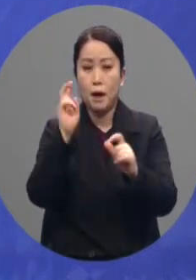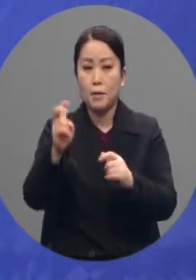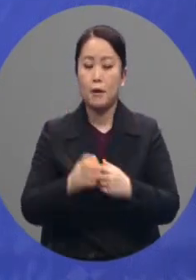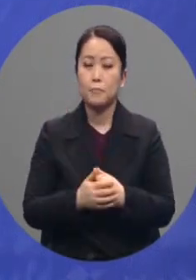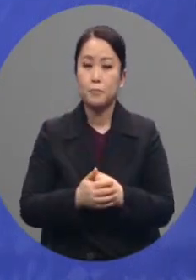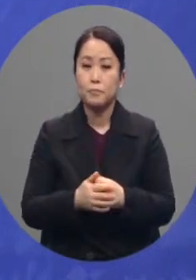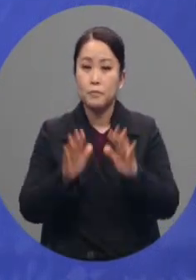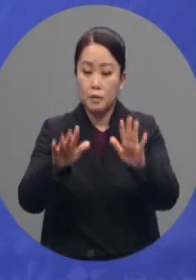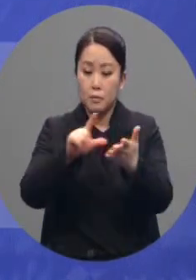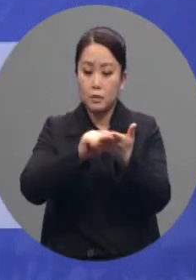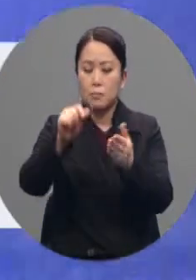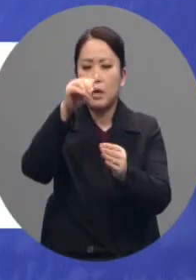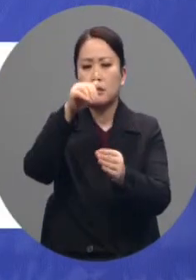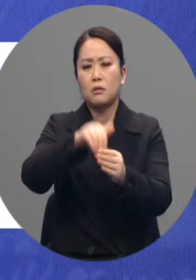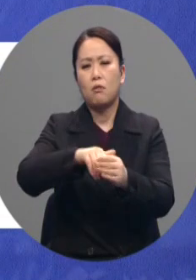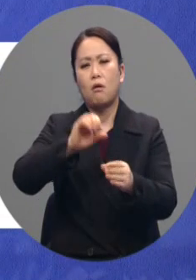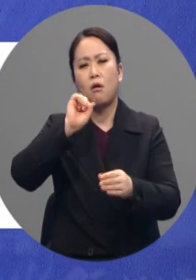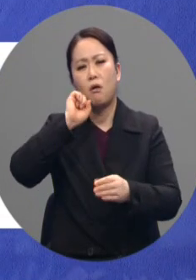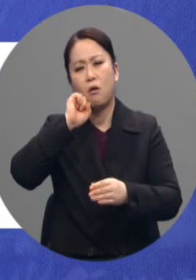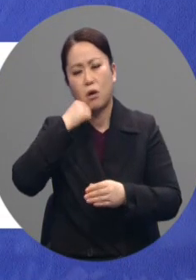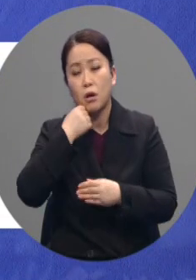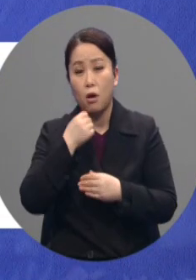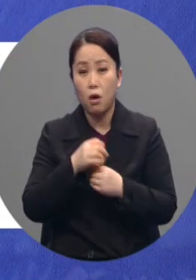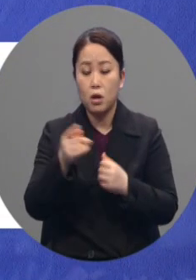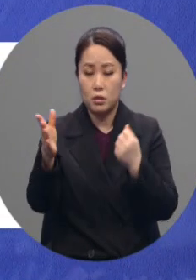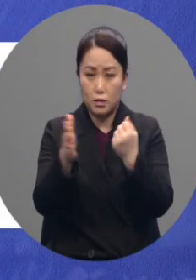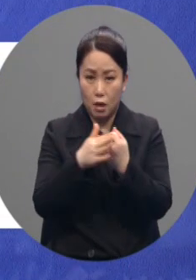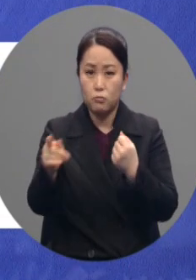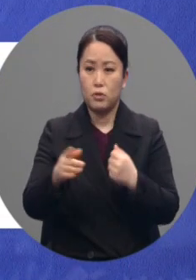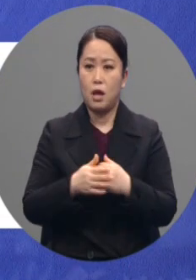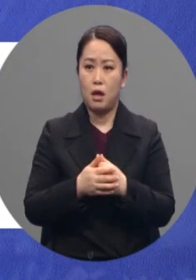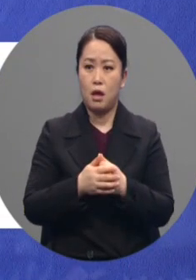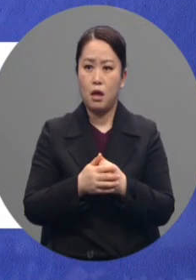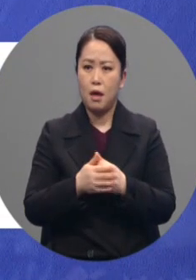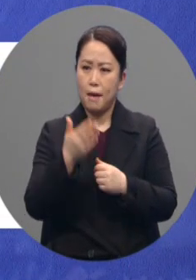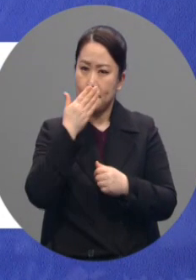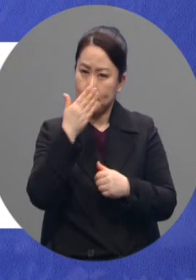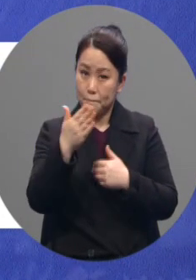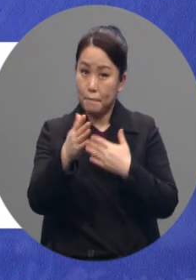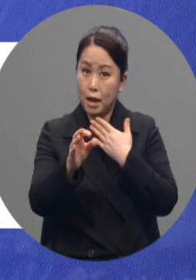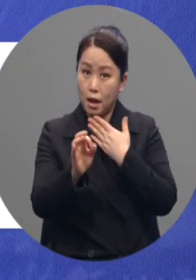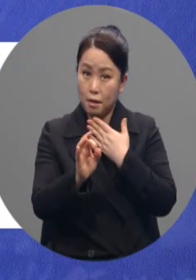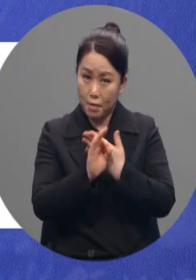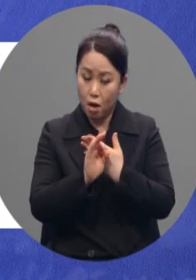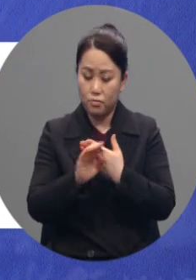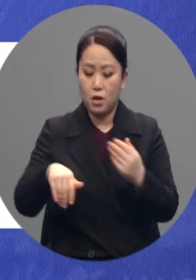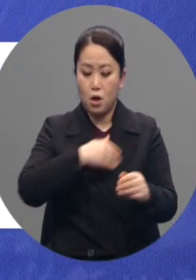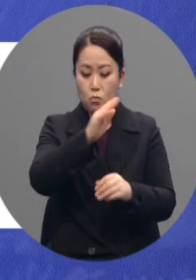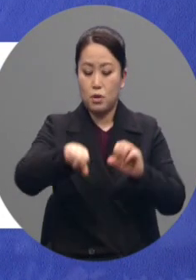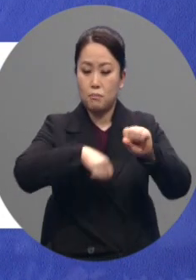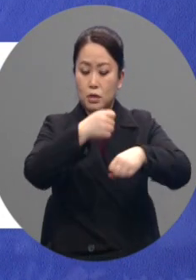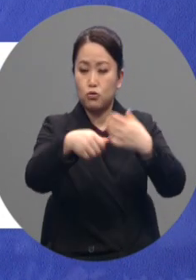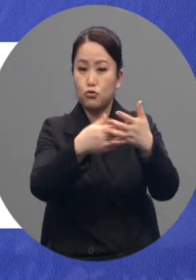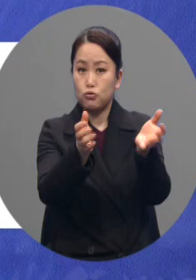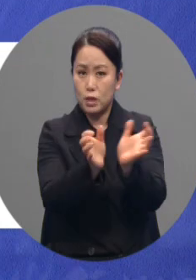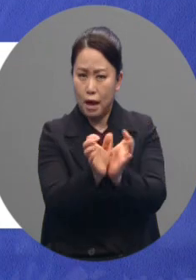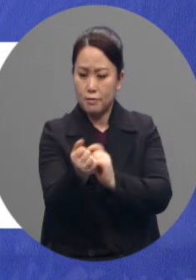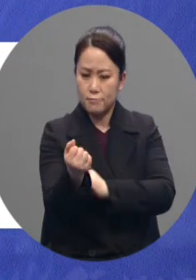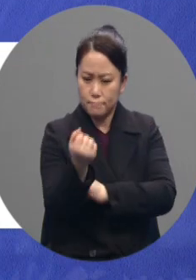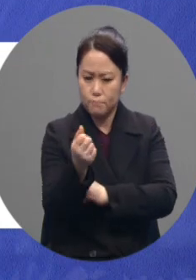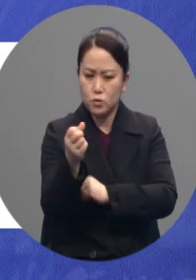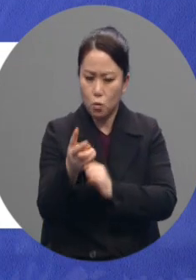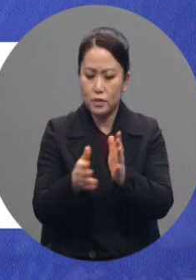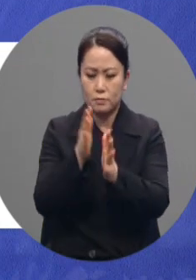이번 지방선거 자체가 쉽지는 않은 상황입니다. 그렇기 때문에 가능한 한 우리 민주당 세력을 그리고